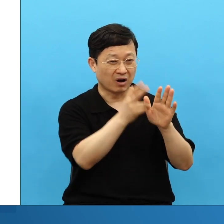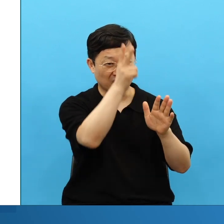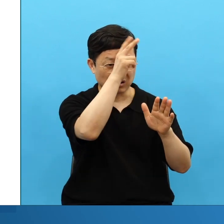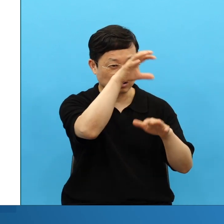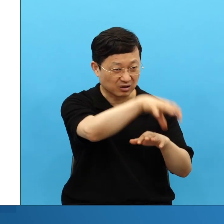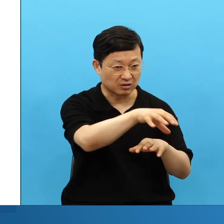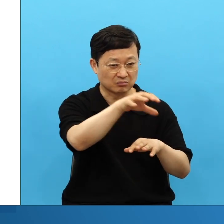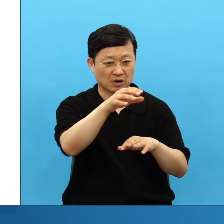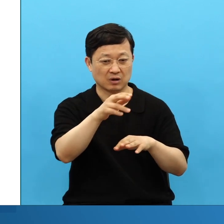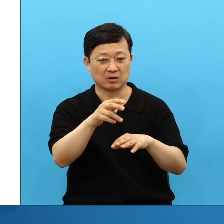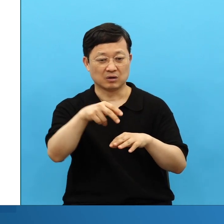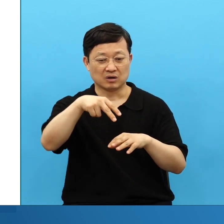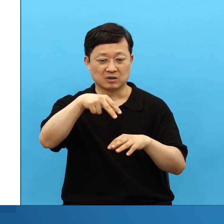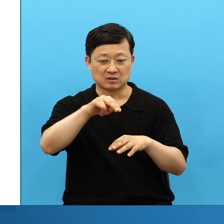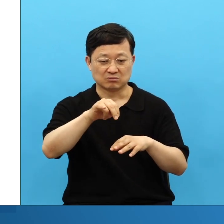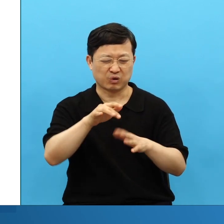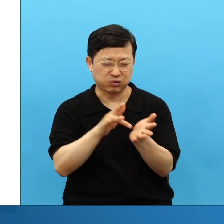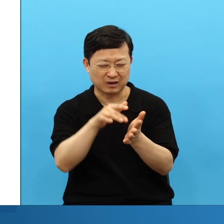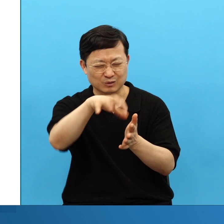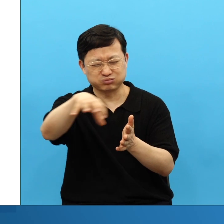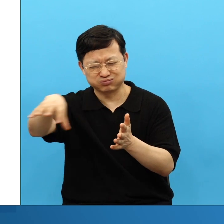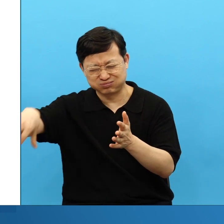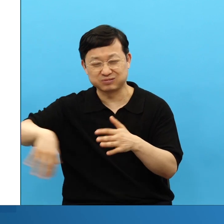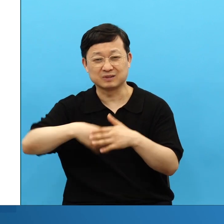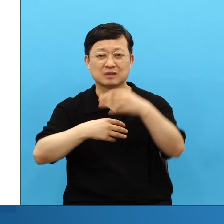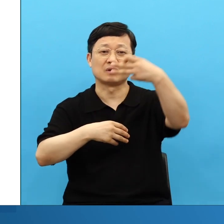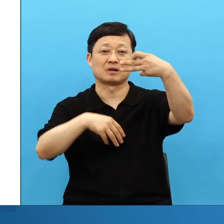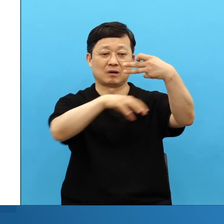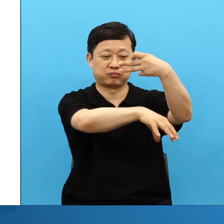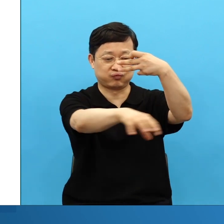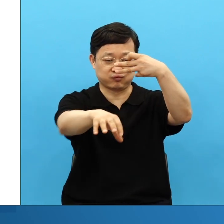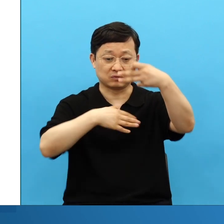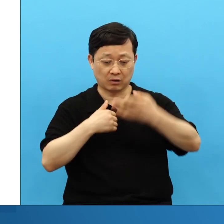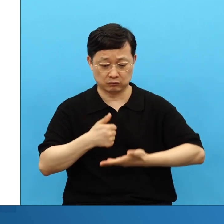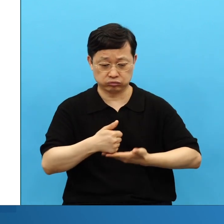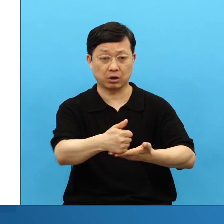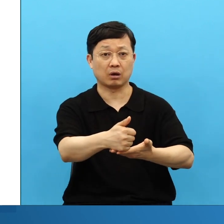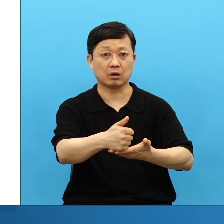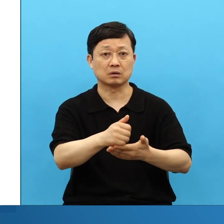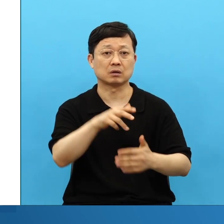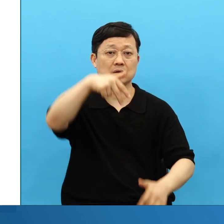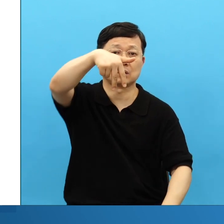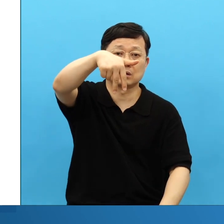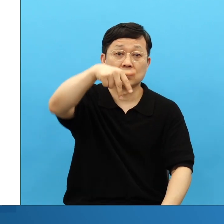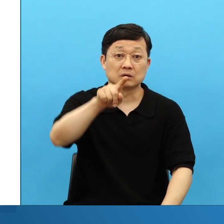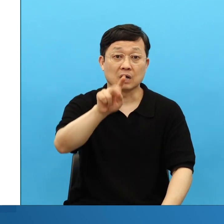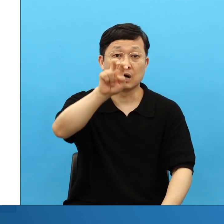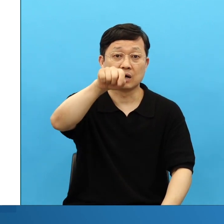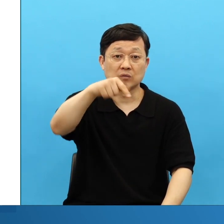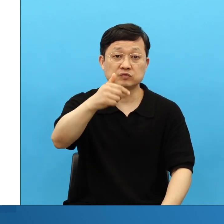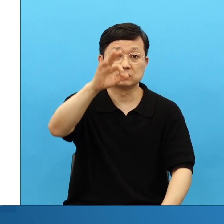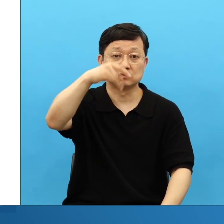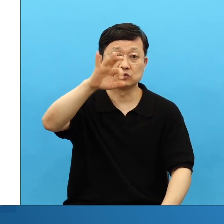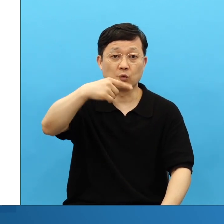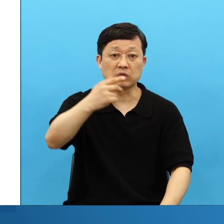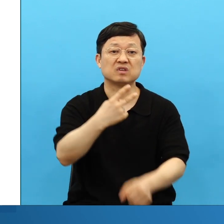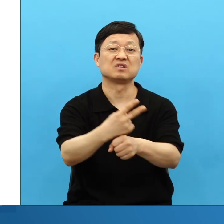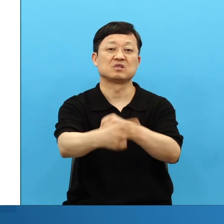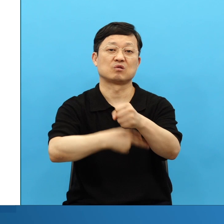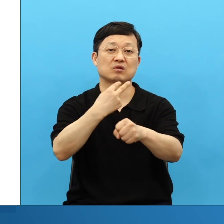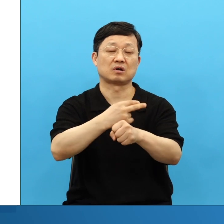경찰청, 관세청, 식약청, 복지부 점 거기에 제가 자문위원으로 2년간 했습니다.